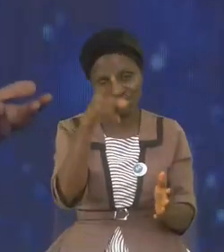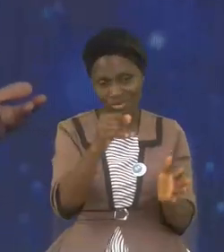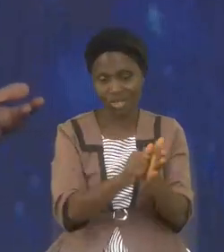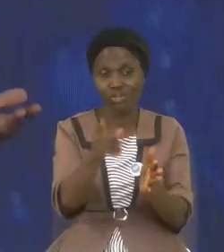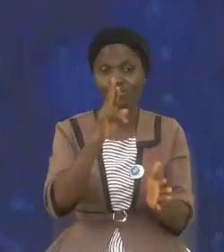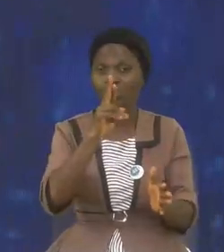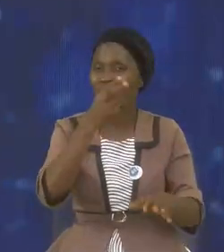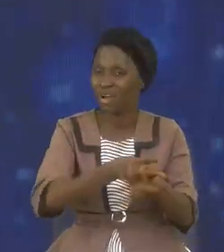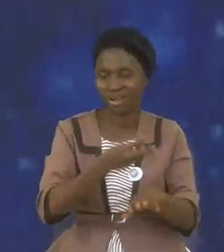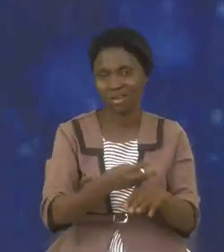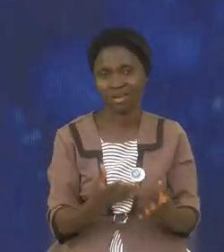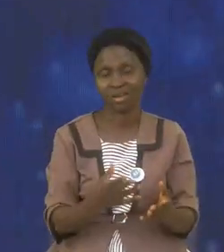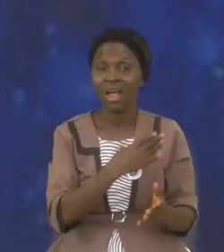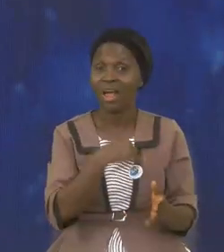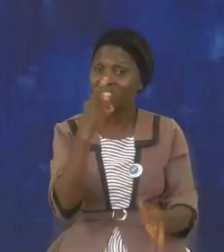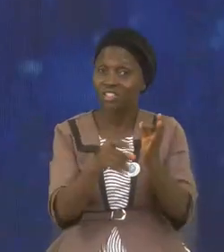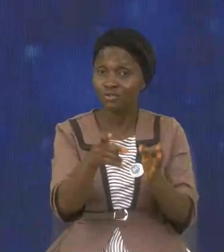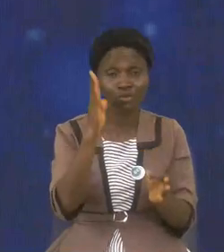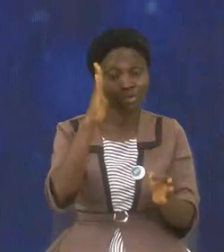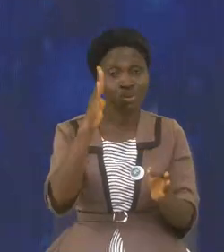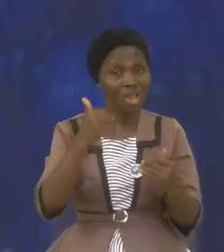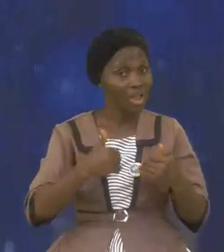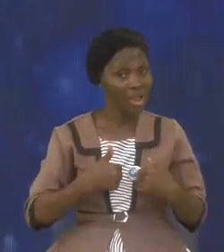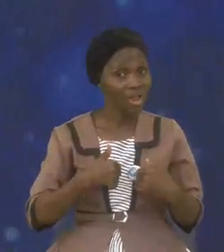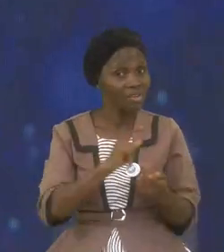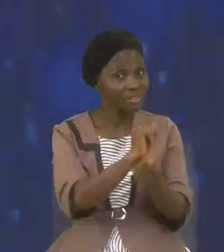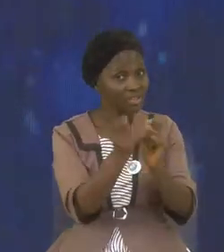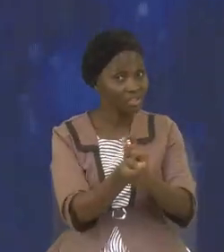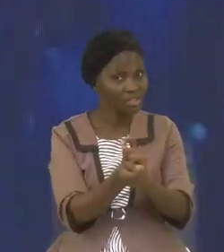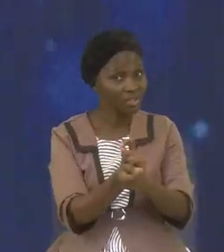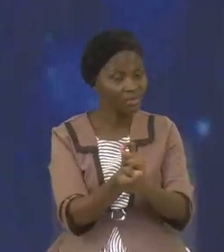cruel, tu es méchant. Et si tu vas